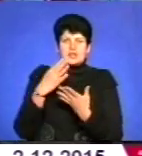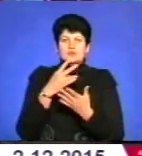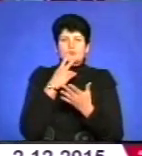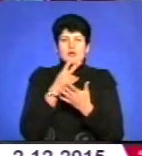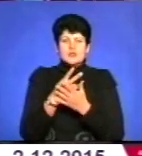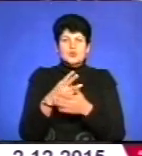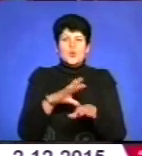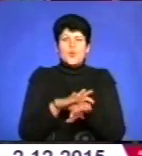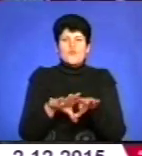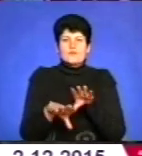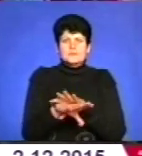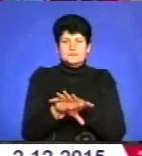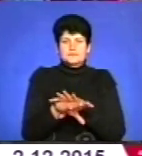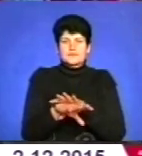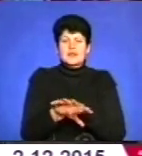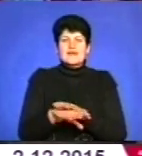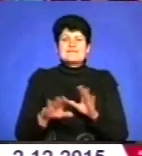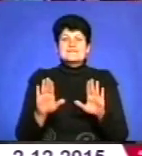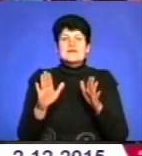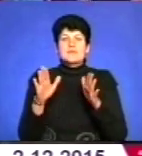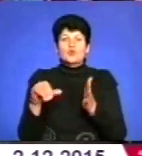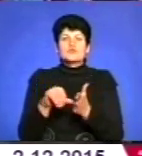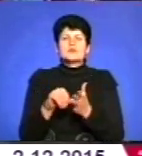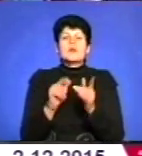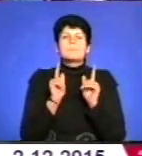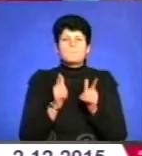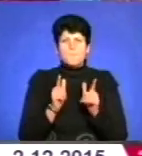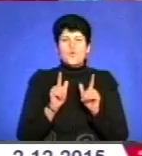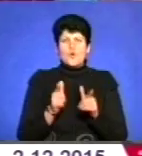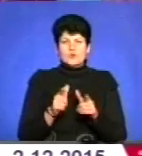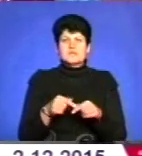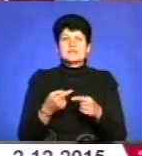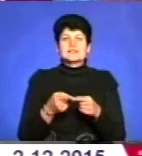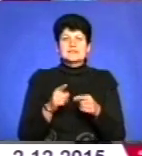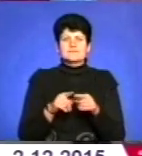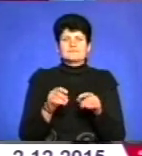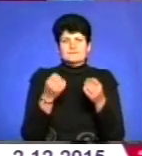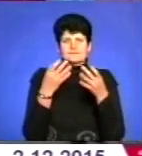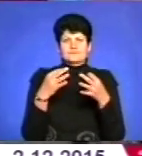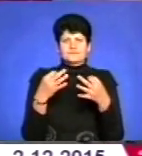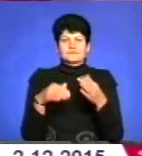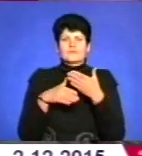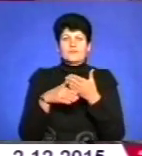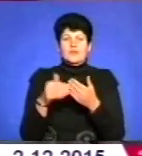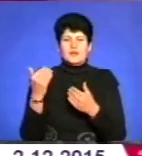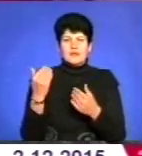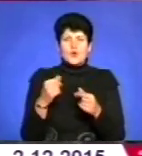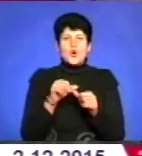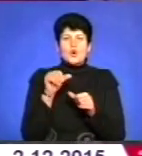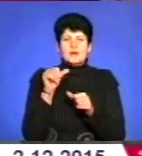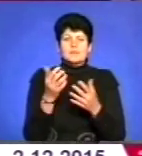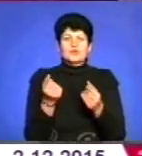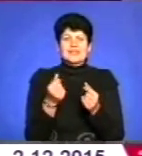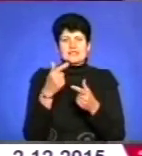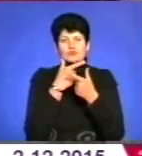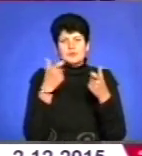у тіні та рабства. Випадкові учасники погоджуються символічно визволити їх. Деякі просто беруть інформаційні